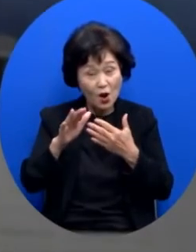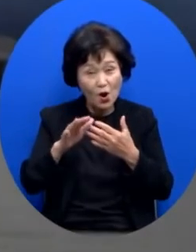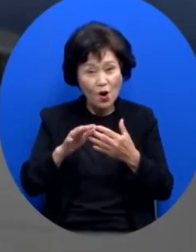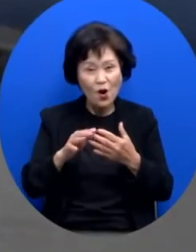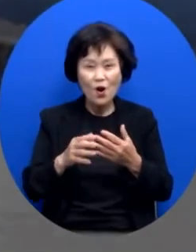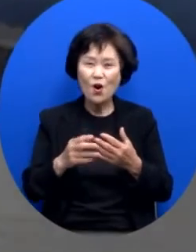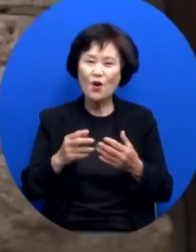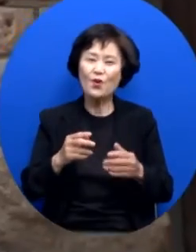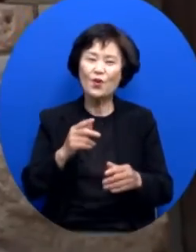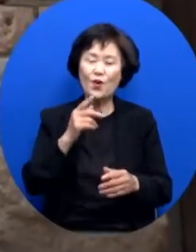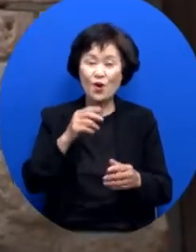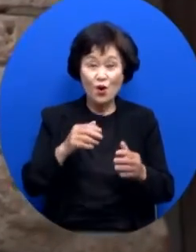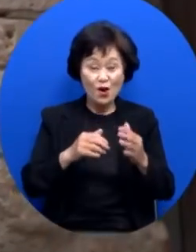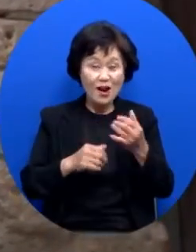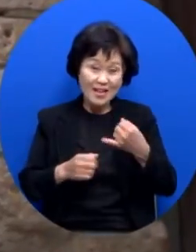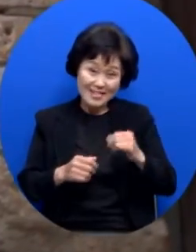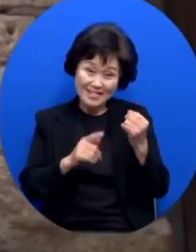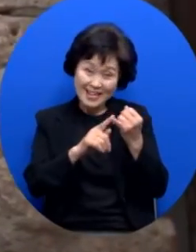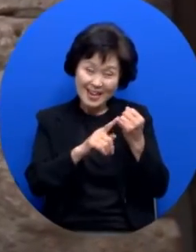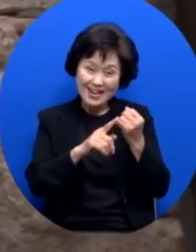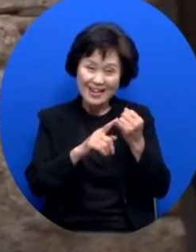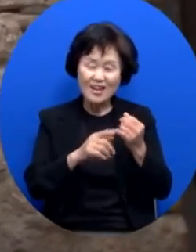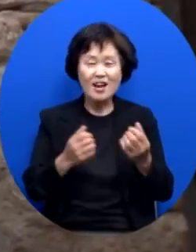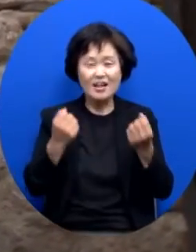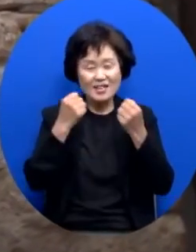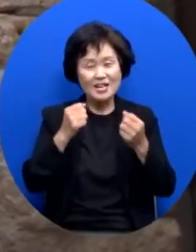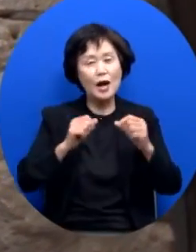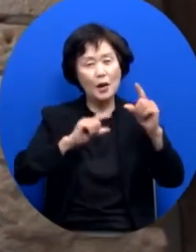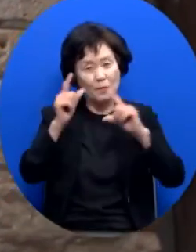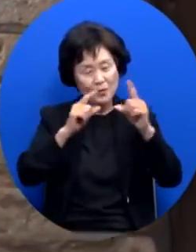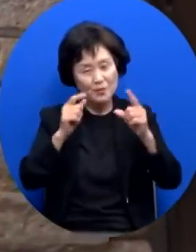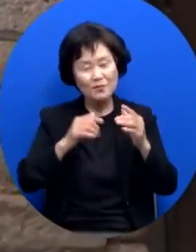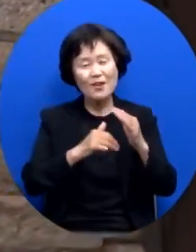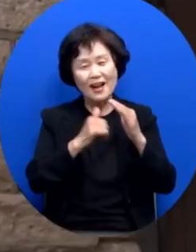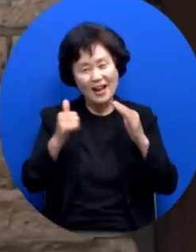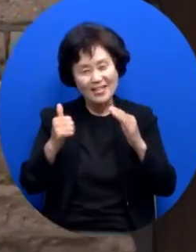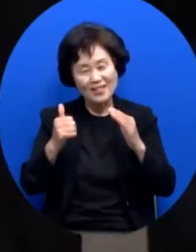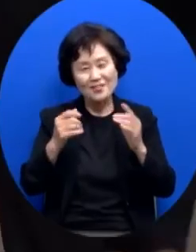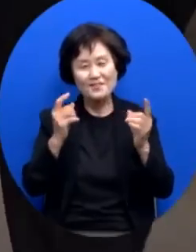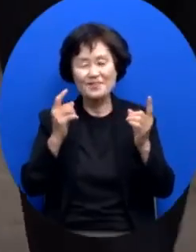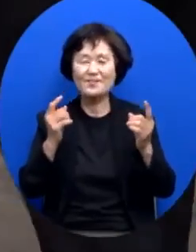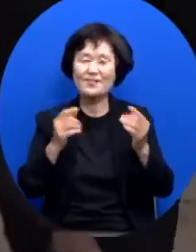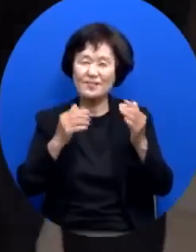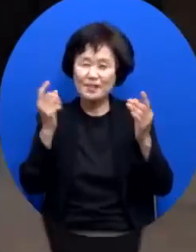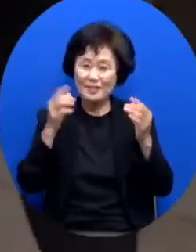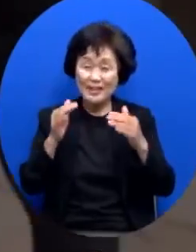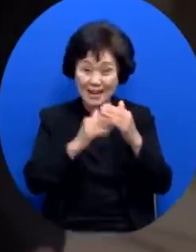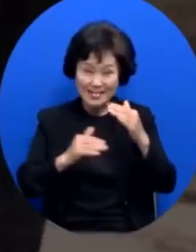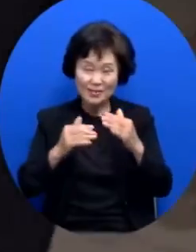가족의 품으로 돌아왔습니다. 그리고 지금은 건강한 두 다리로 학교도 다니며